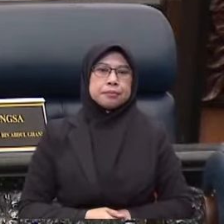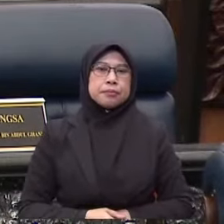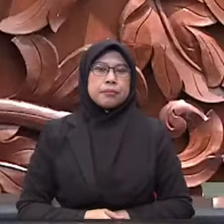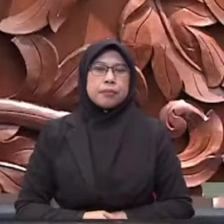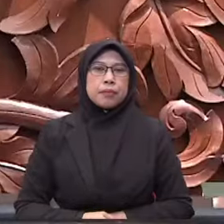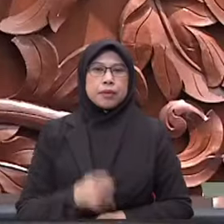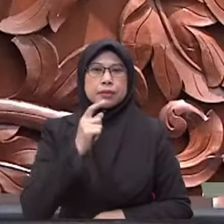Wangsa